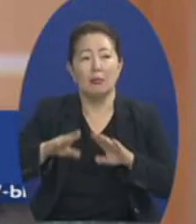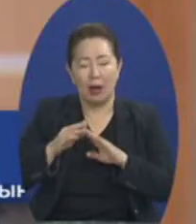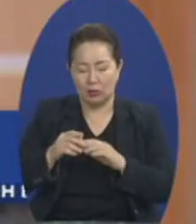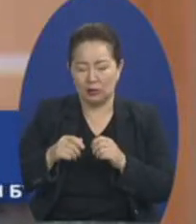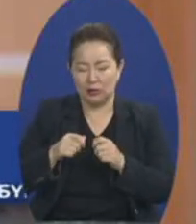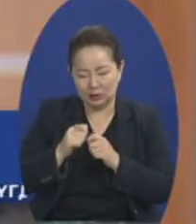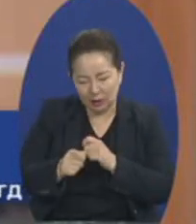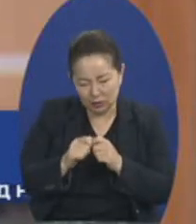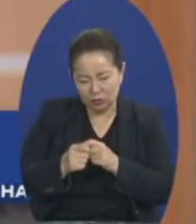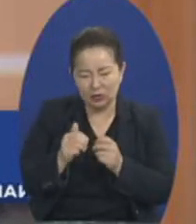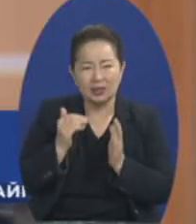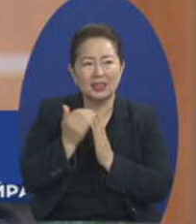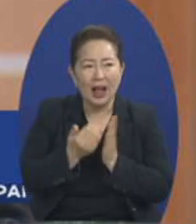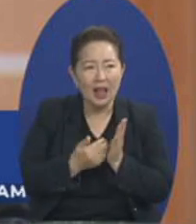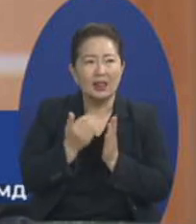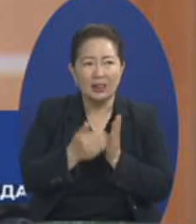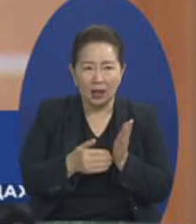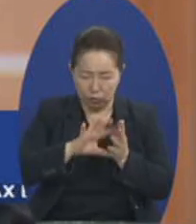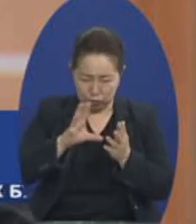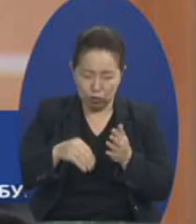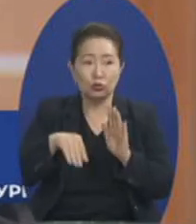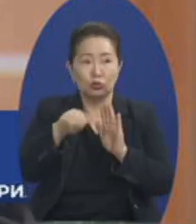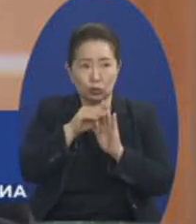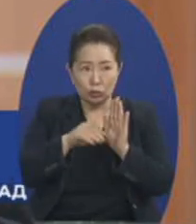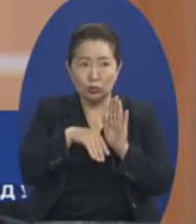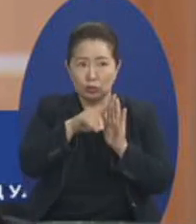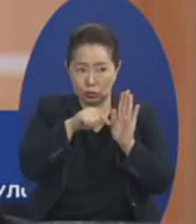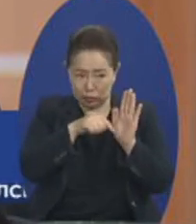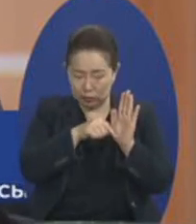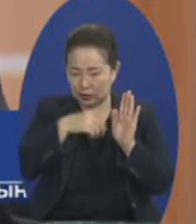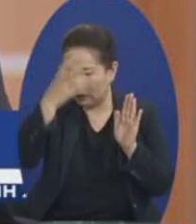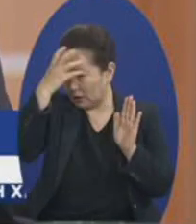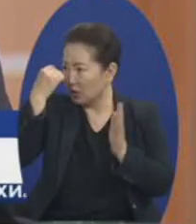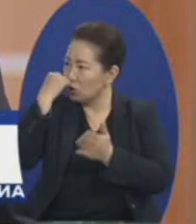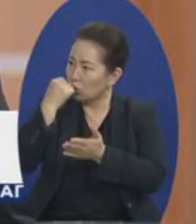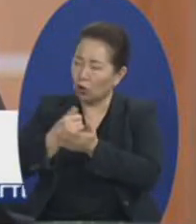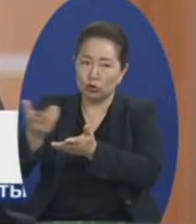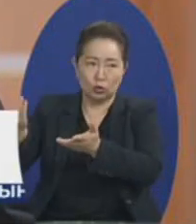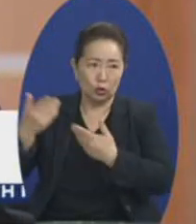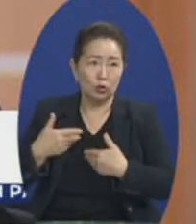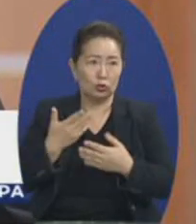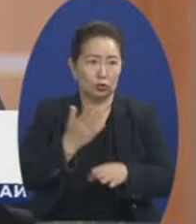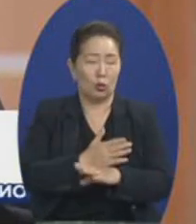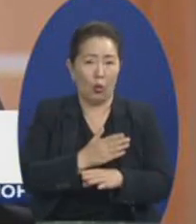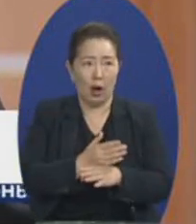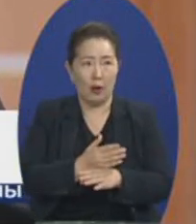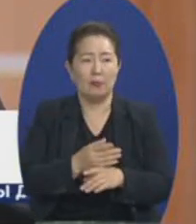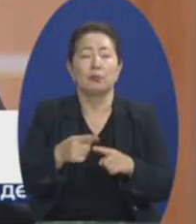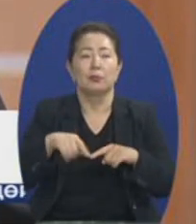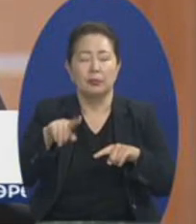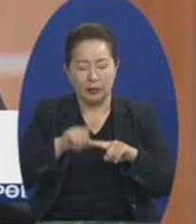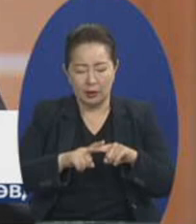тайлгнах тэр бүх журмын засгийн газрын тогтоолоор батлагдлаад байна. Мөн